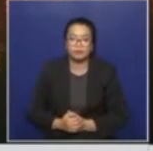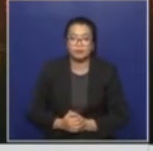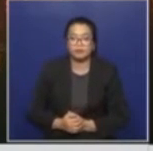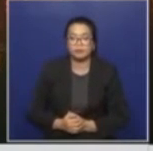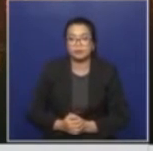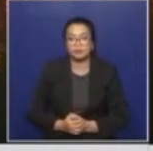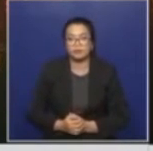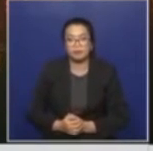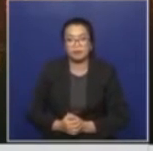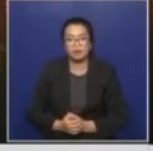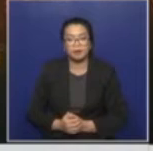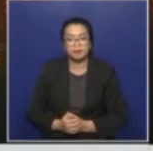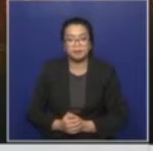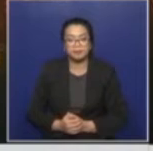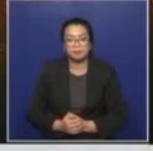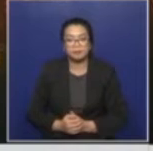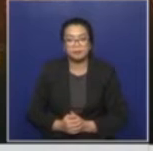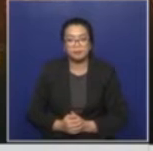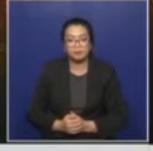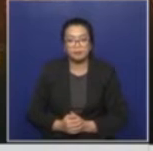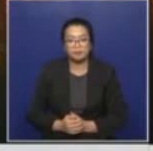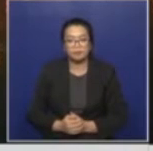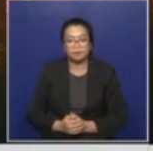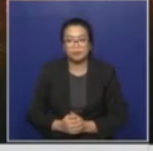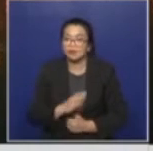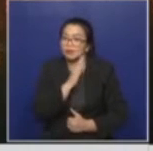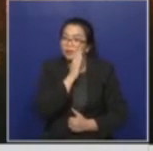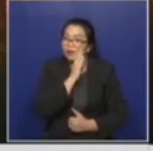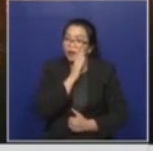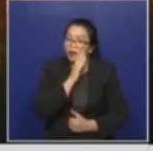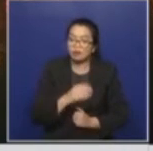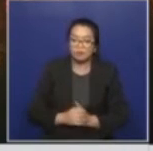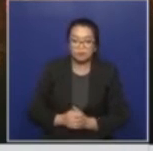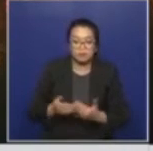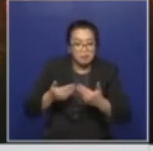ท่านท่านครับสิ่งที่จะเกิดขึ้นถ้าปล่อย